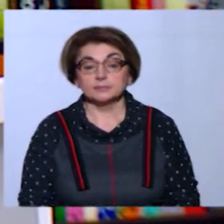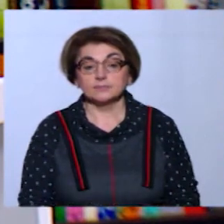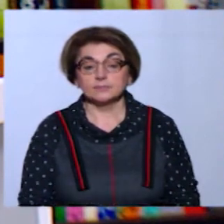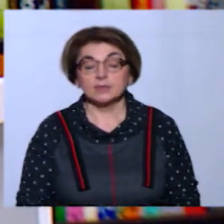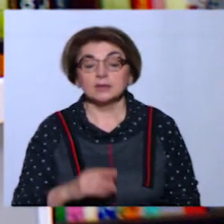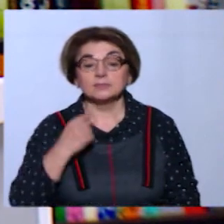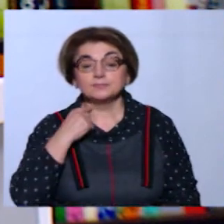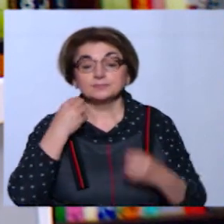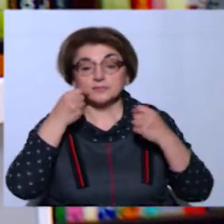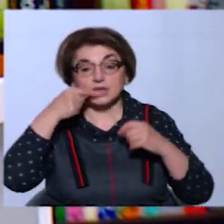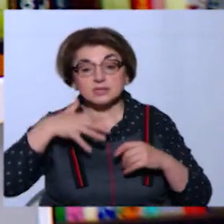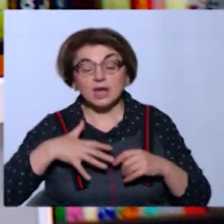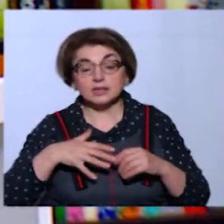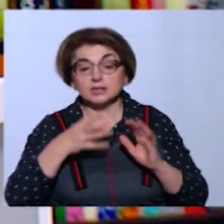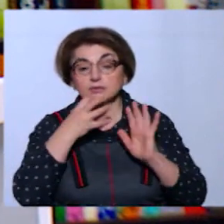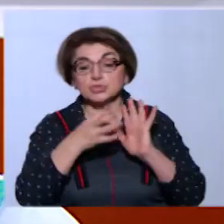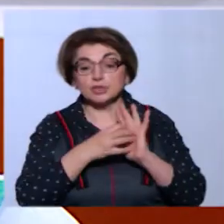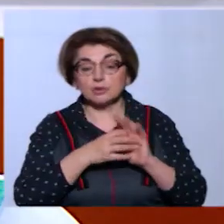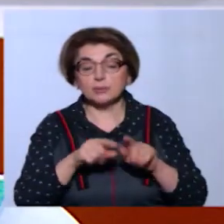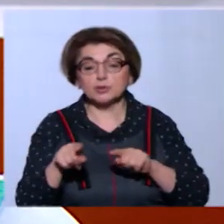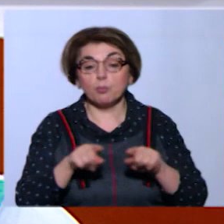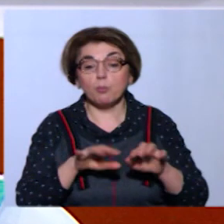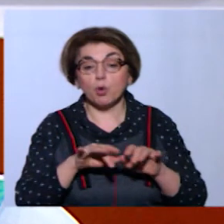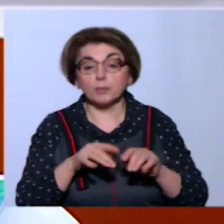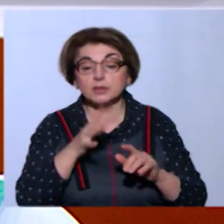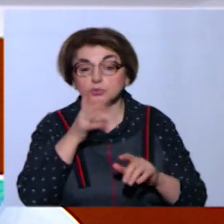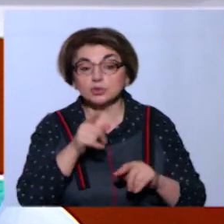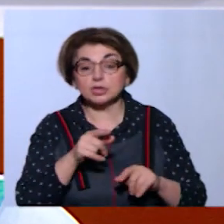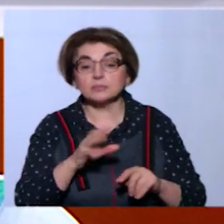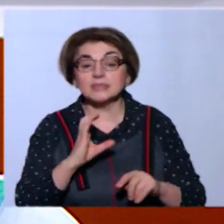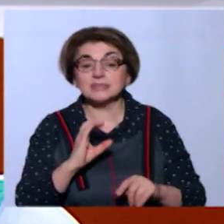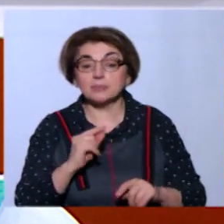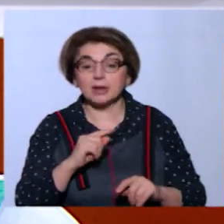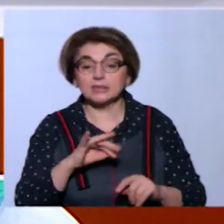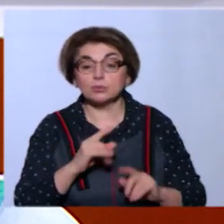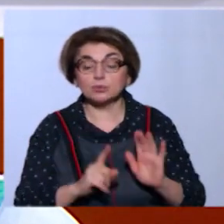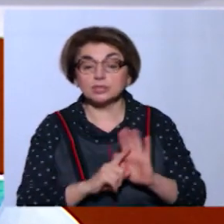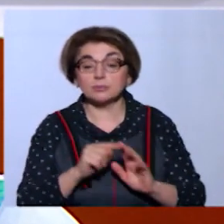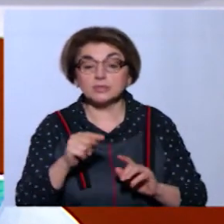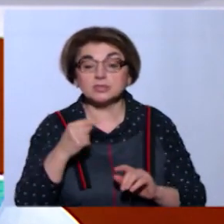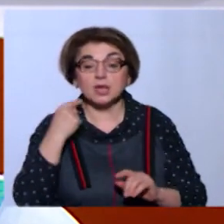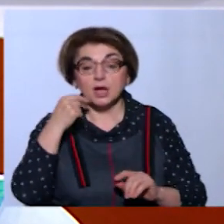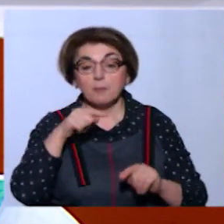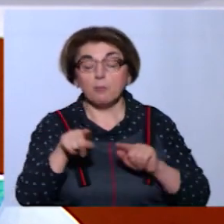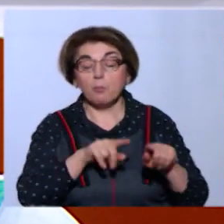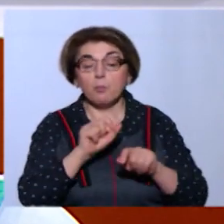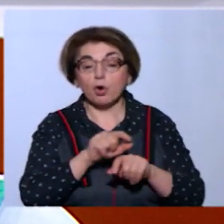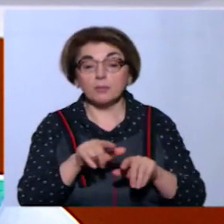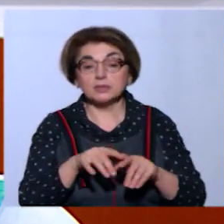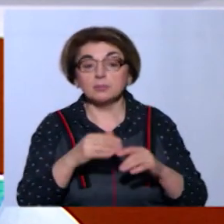სანერწყვე ჯირკვლების მოქმედების დროს, პირიქით, სიმპათიკური იწვევს მისი მოქმედების შესუსტებას,